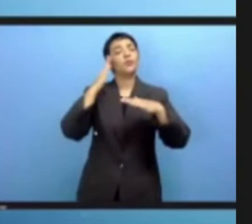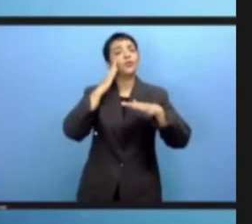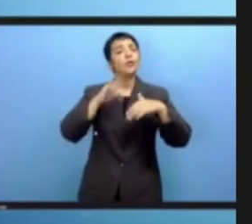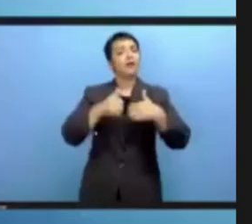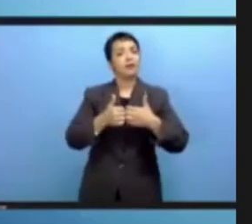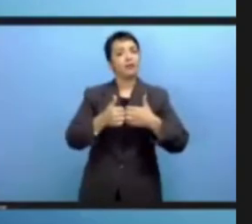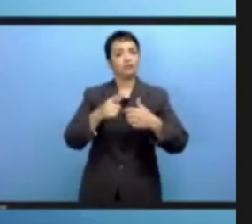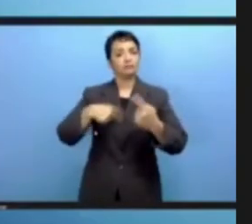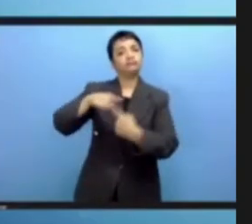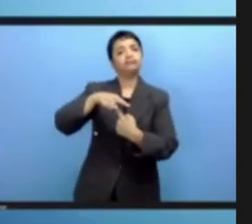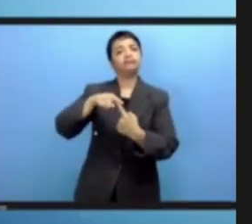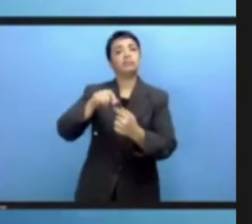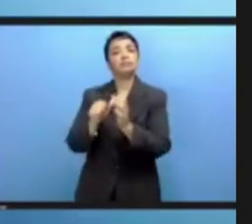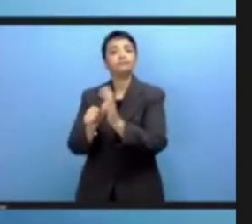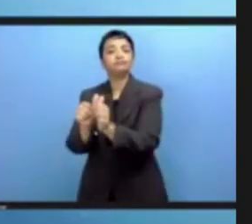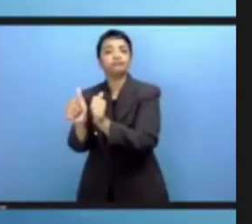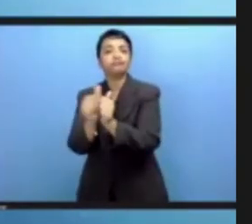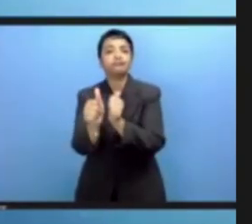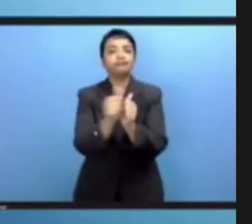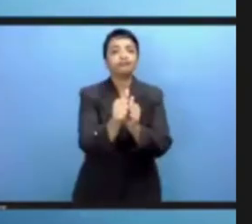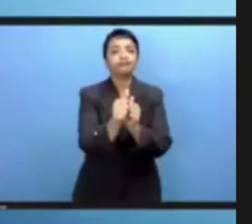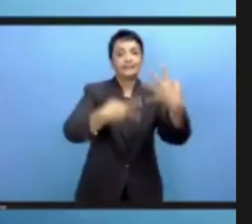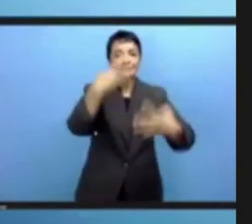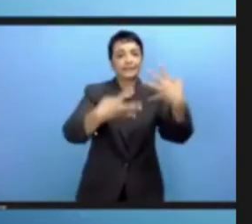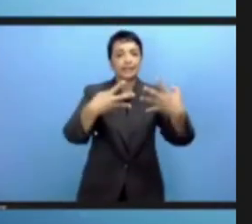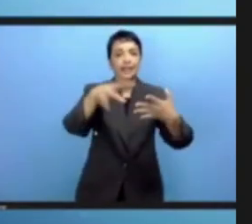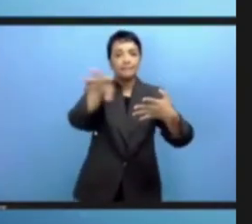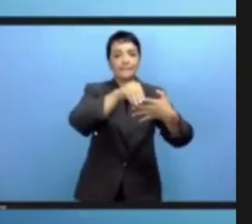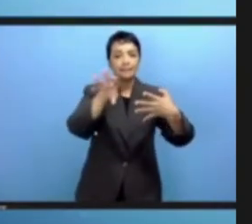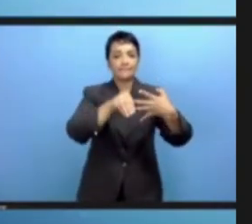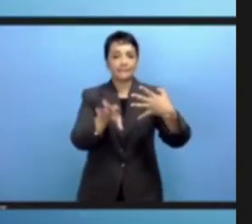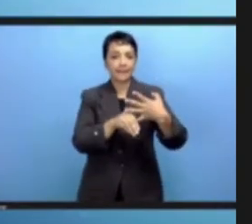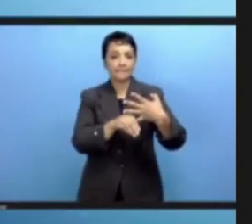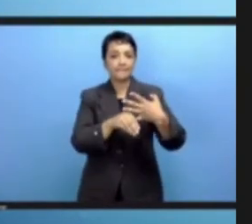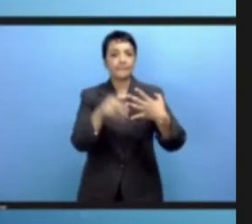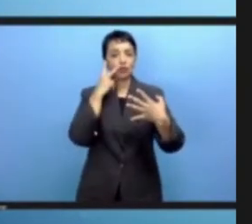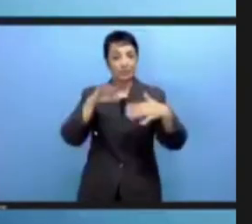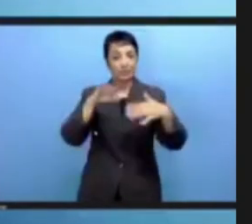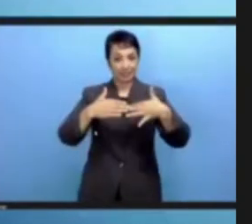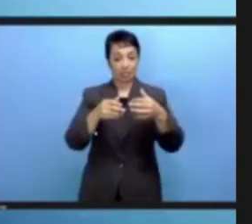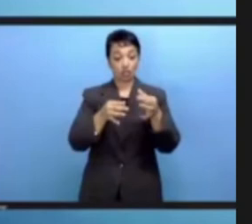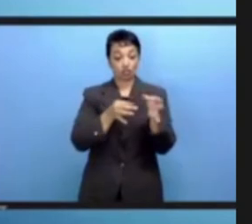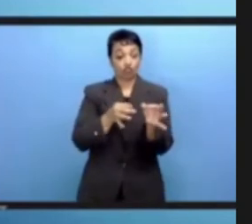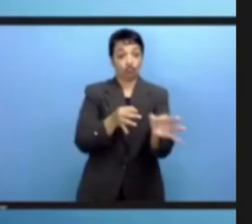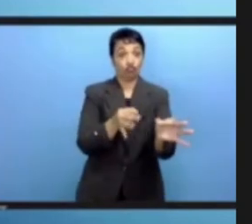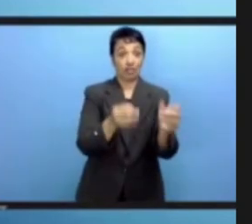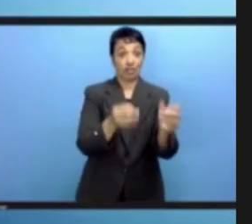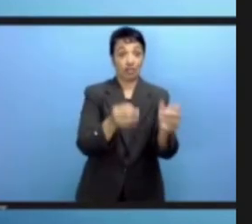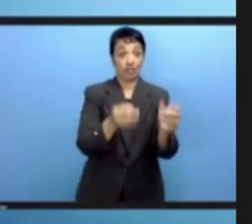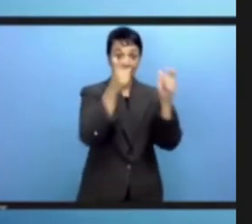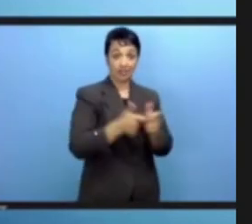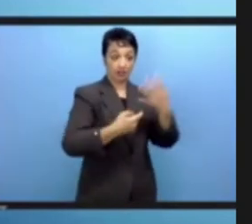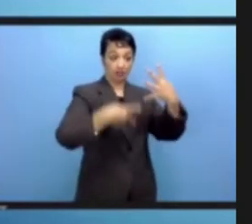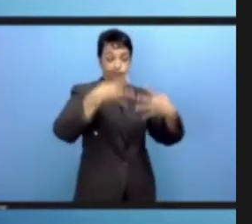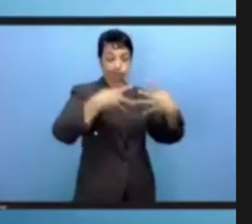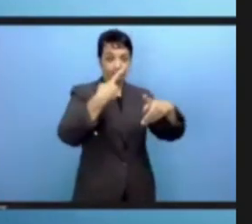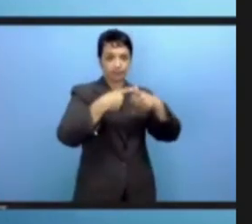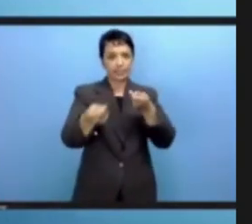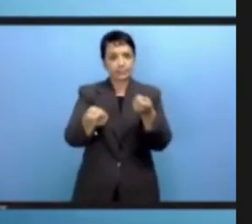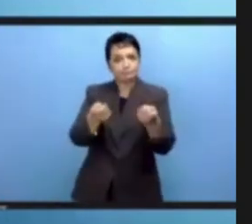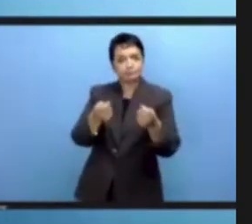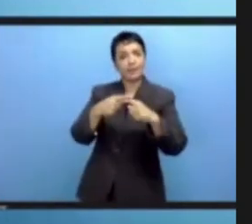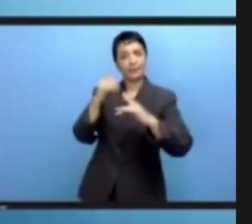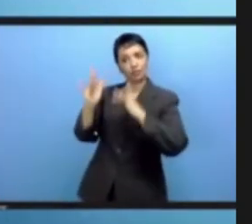faut des mesures en place qui se rapportent à la propriété d'infrastructures critiques, des stratégies sur